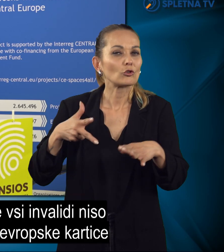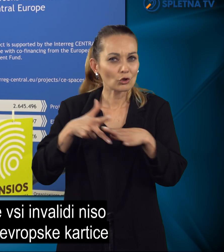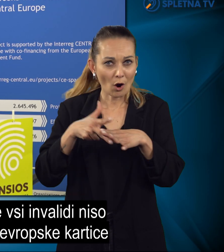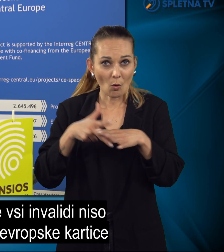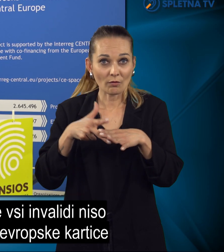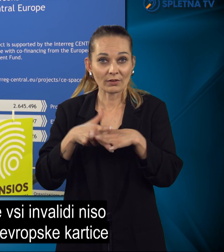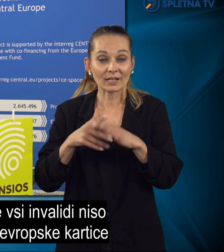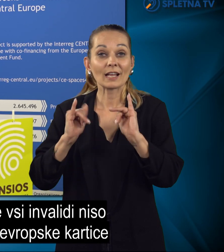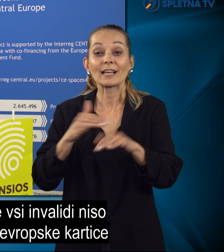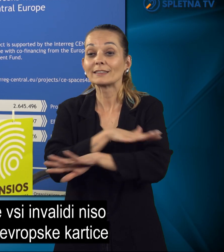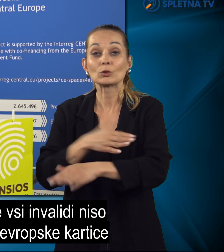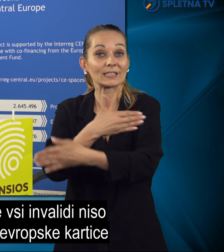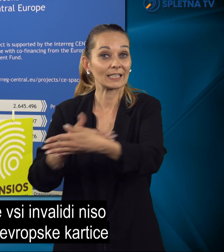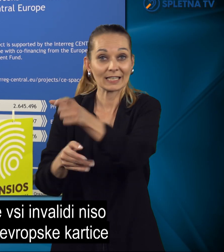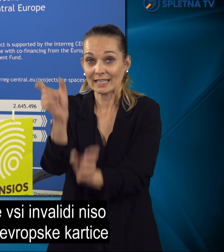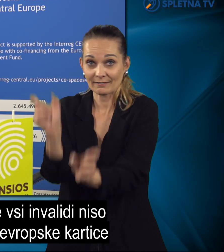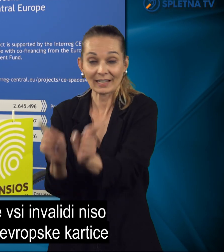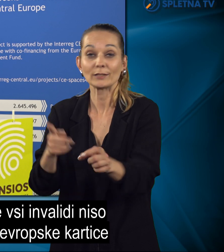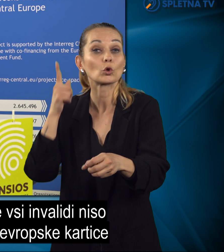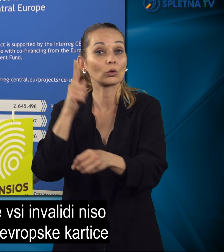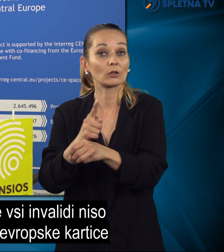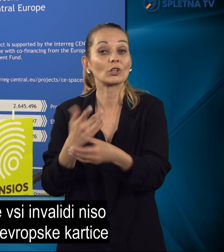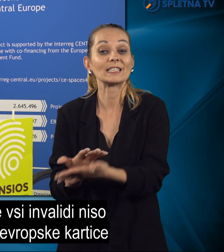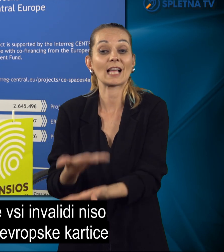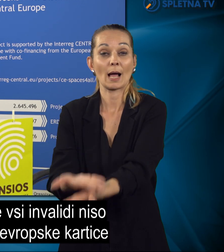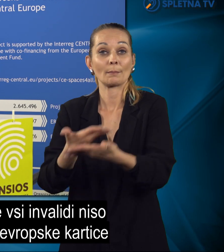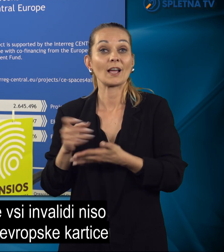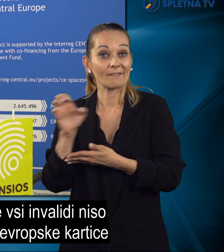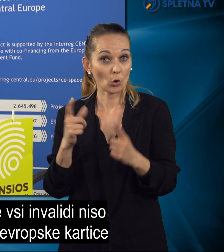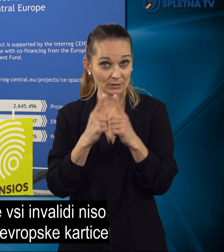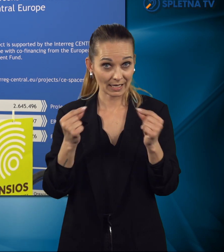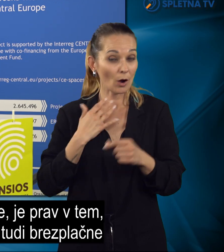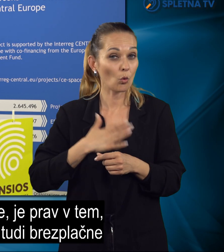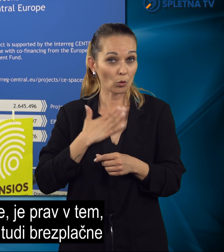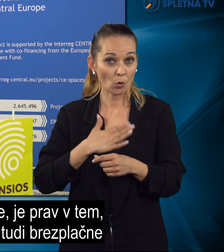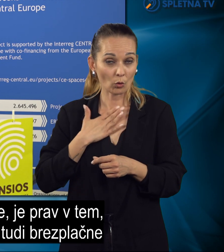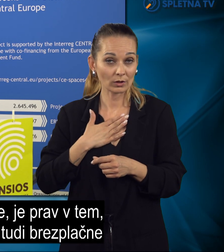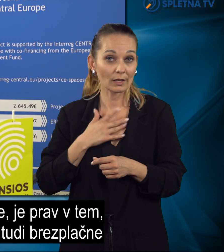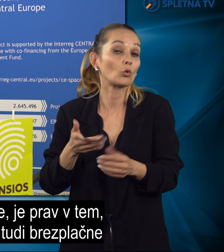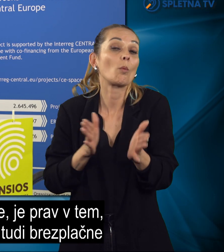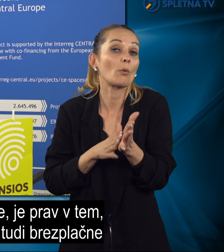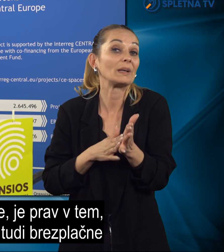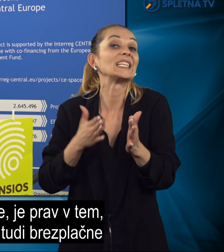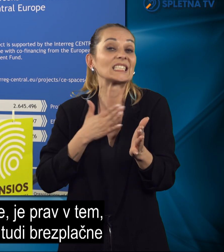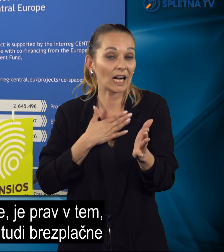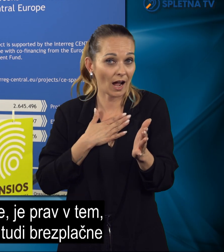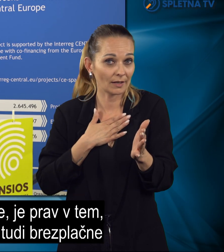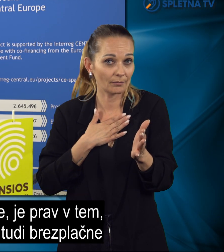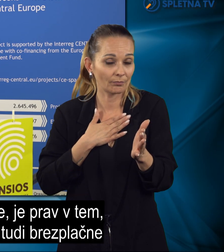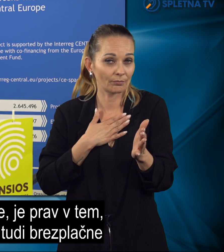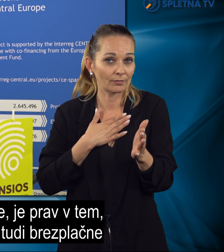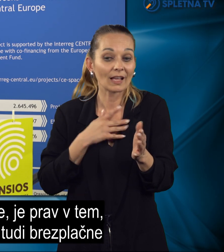Največja ovira, da se vsi invalidi niso odločili za pridobitev evropske kartice ugodnosti za invalide, je prav v